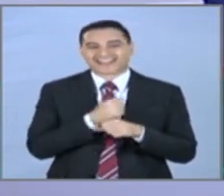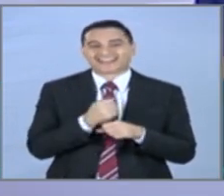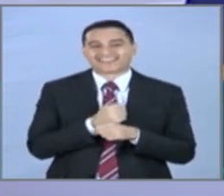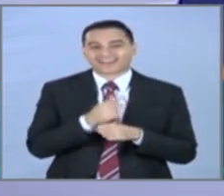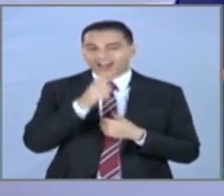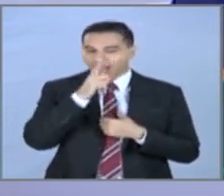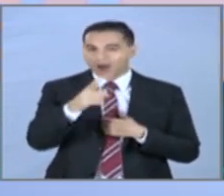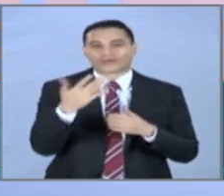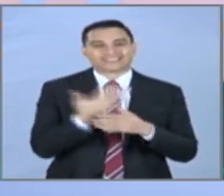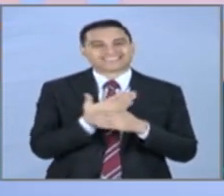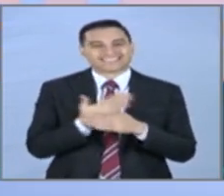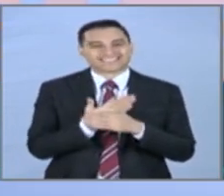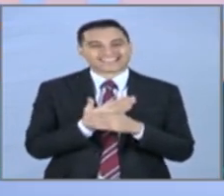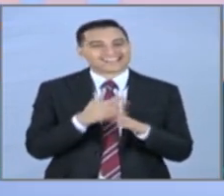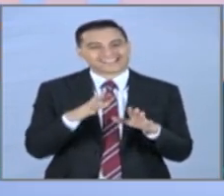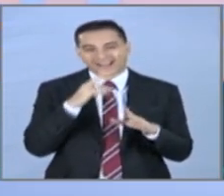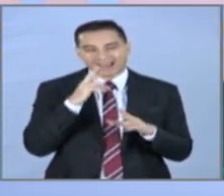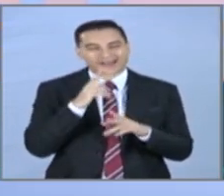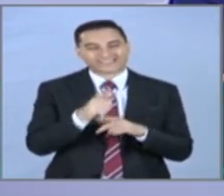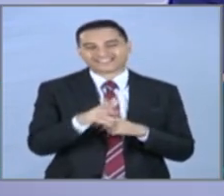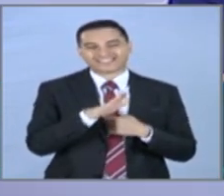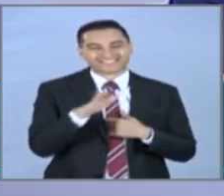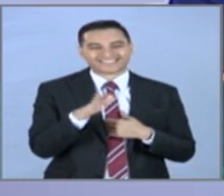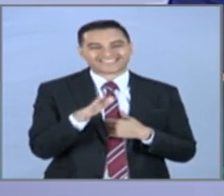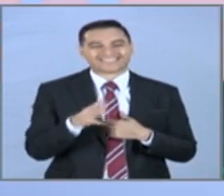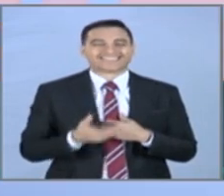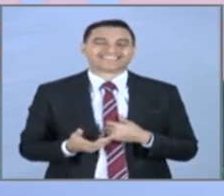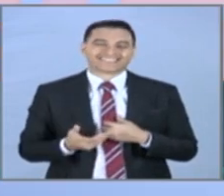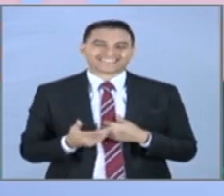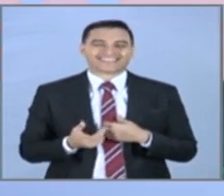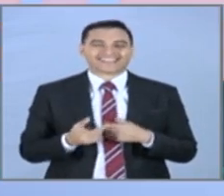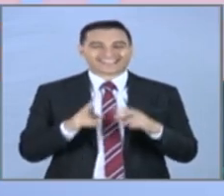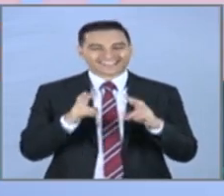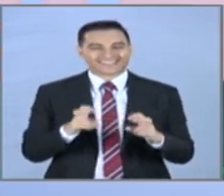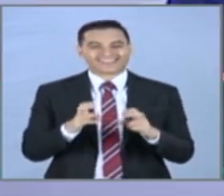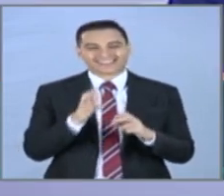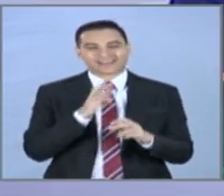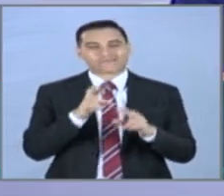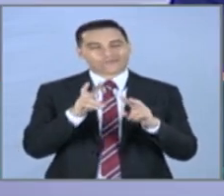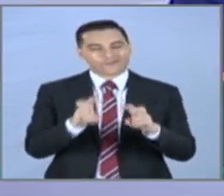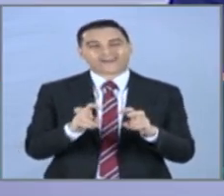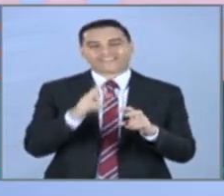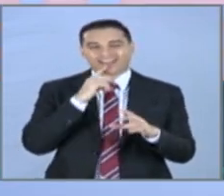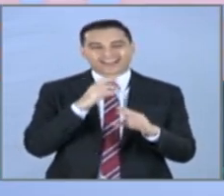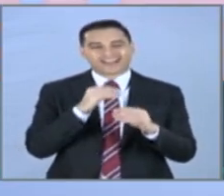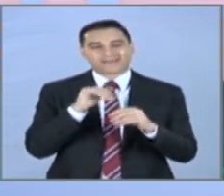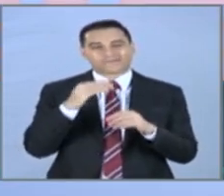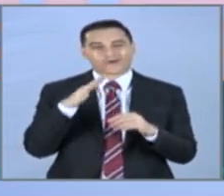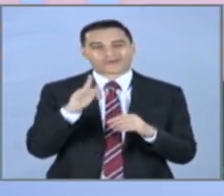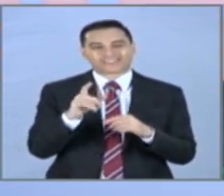هقول لحضرتك ليه برضه المنطقة بتاعتك. لا لا لا لا ما تقولش حاجة خالص، خلي الإجابة دي معاك